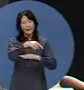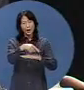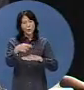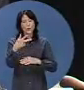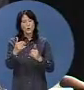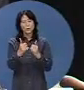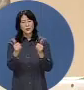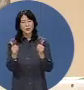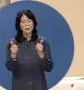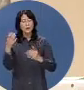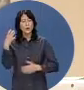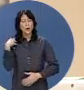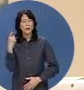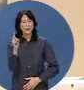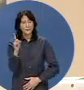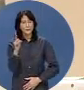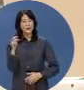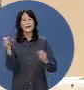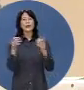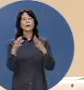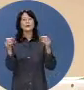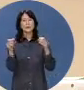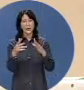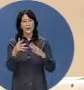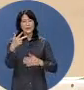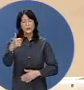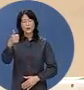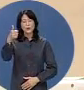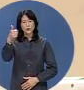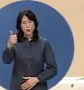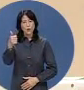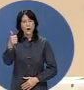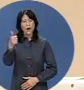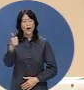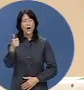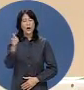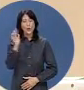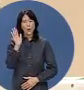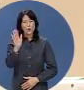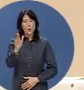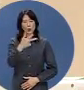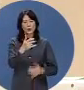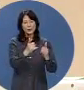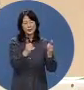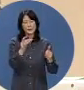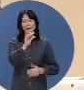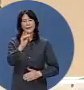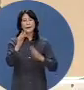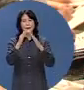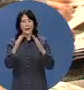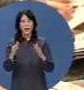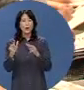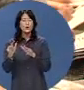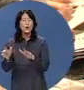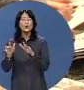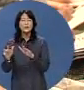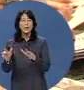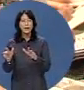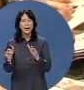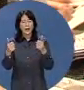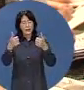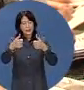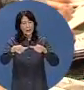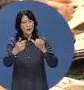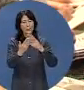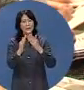市民の役割について議論され、山下市長は今後市民、議会、行政が対等